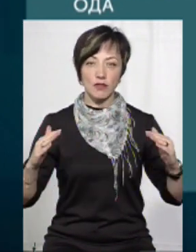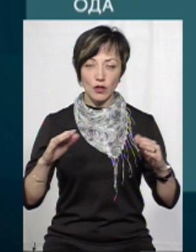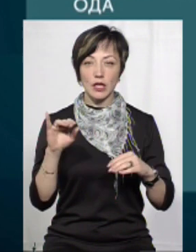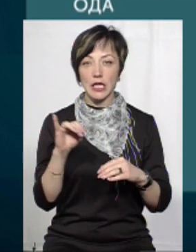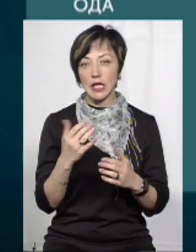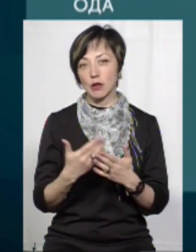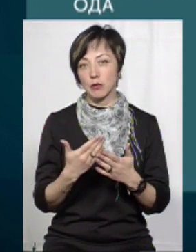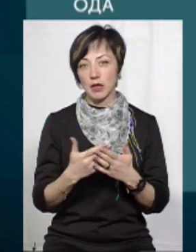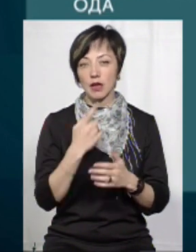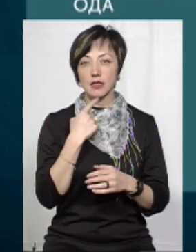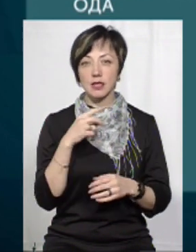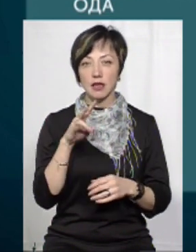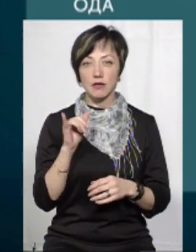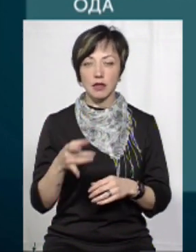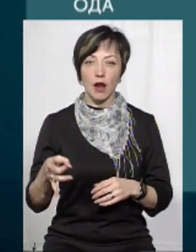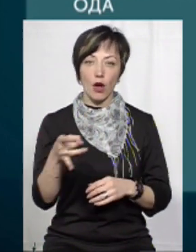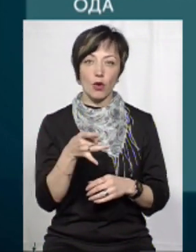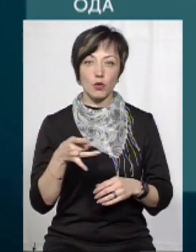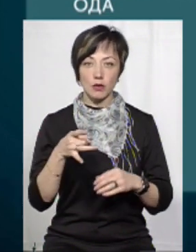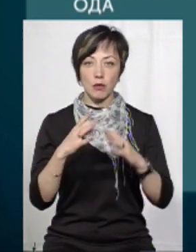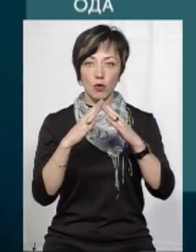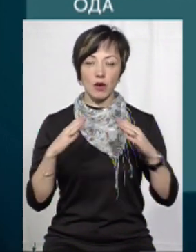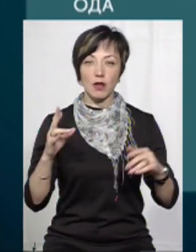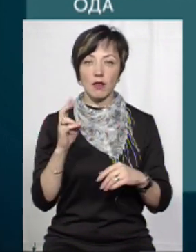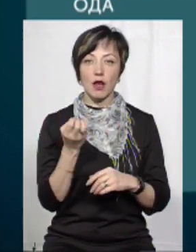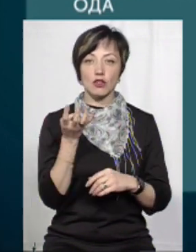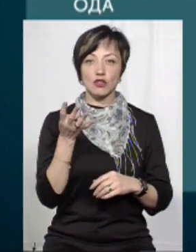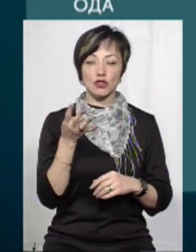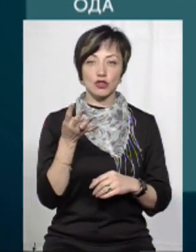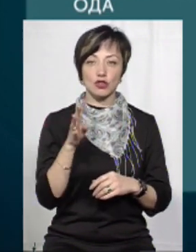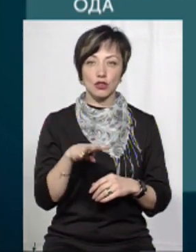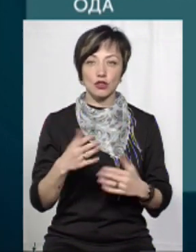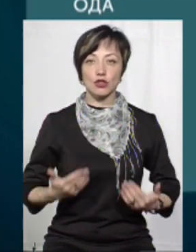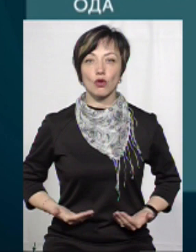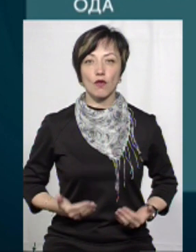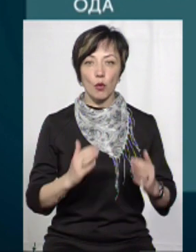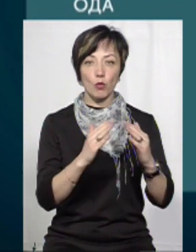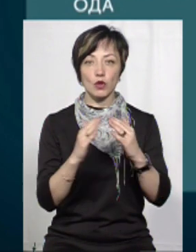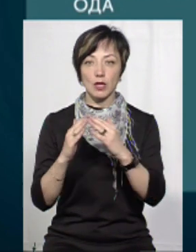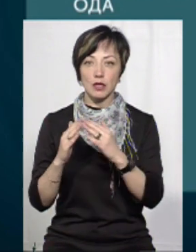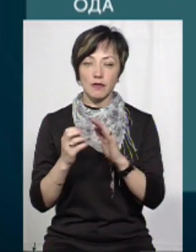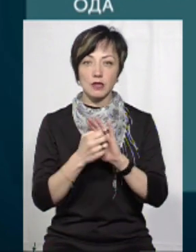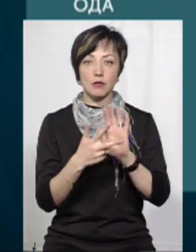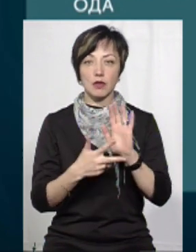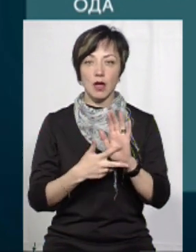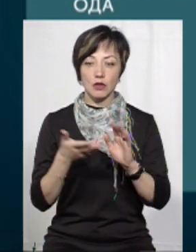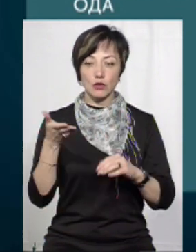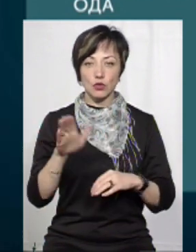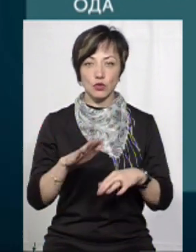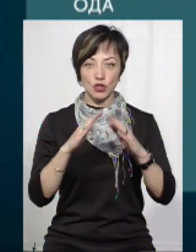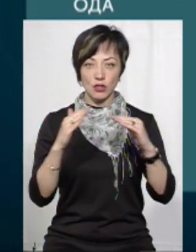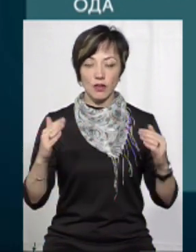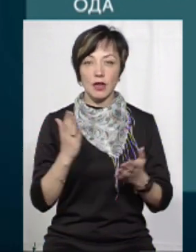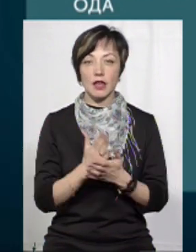якщо взяти Красилівський район, там покрівля на 4 житлових будинках, 18 листків шифера.